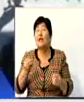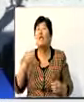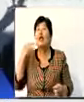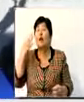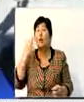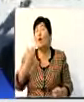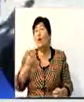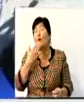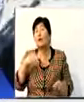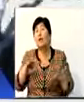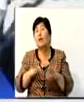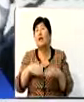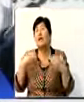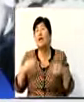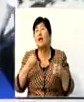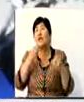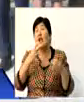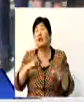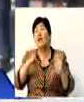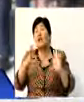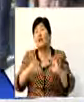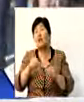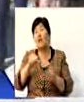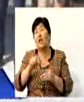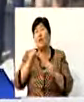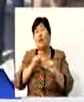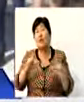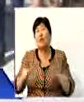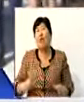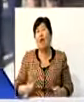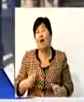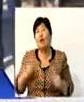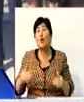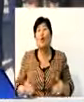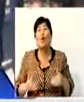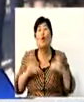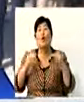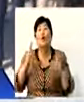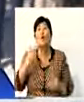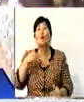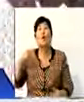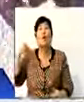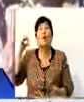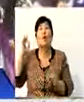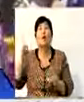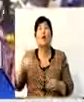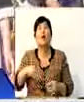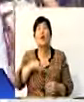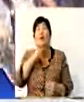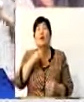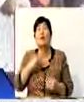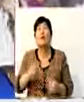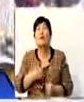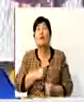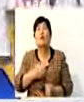мақсаты ұлттық бірыңғай тестілеуден жақсы нәтиже көрсетіп, мектеп абыройын үстем ету. Соңғы қоңырау салтанаты көңілдерін